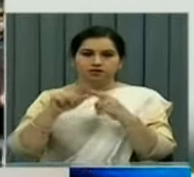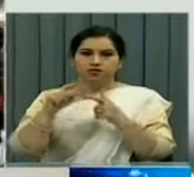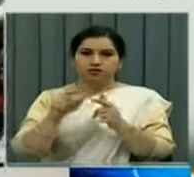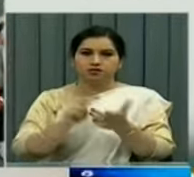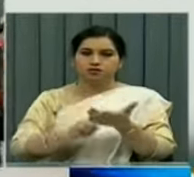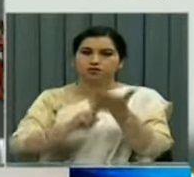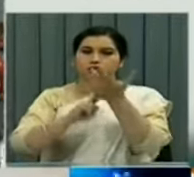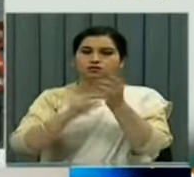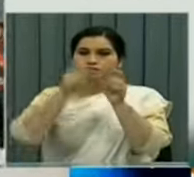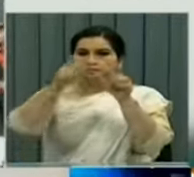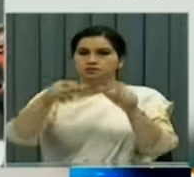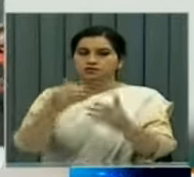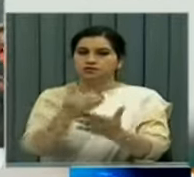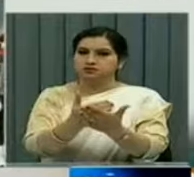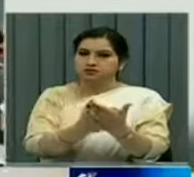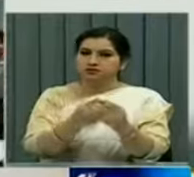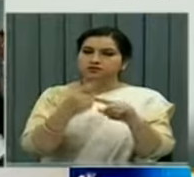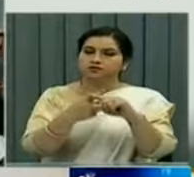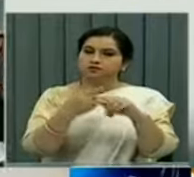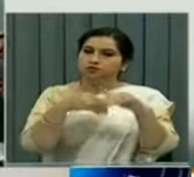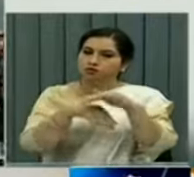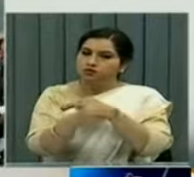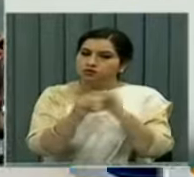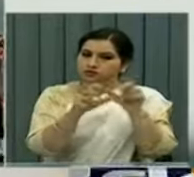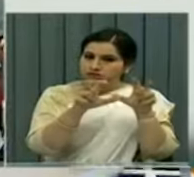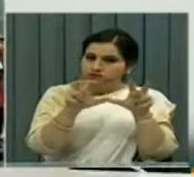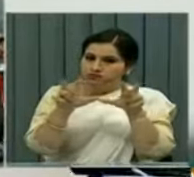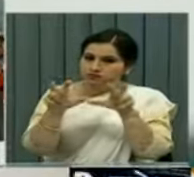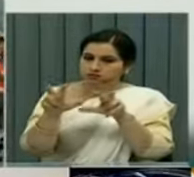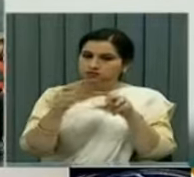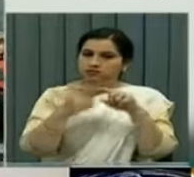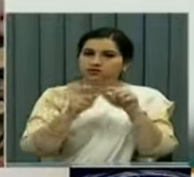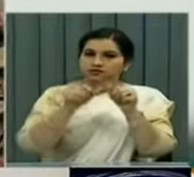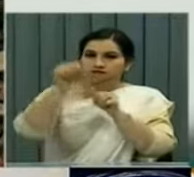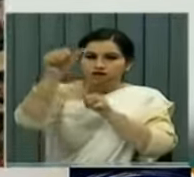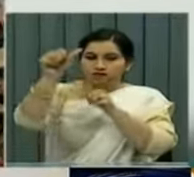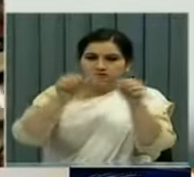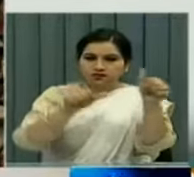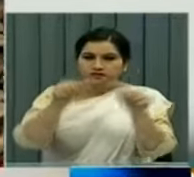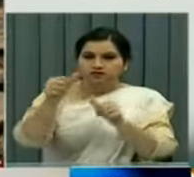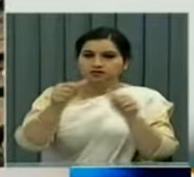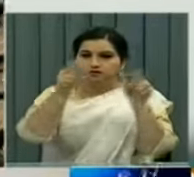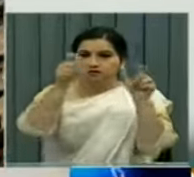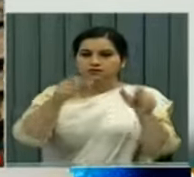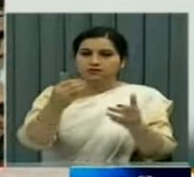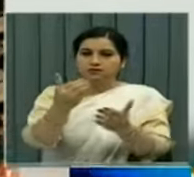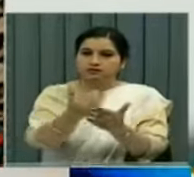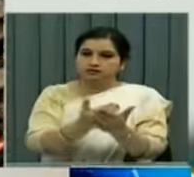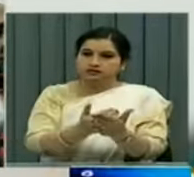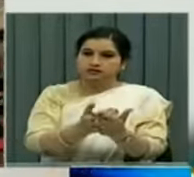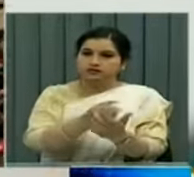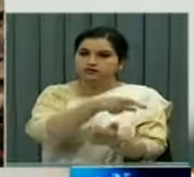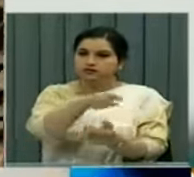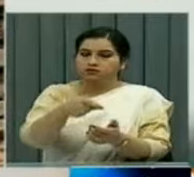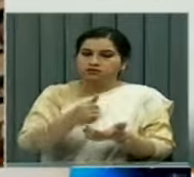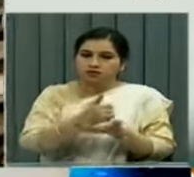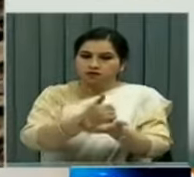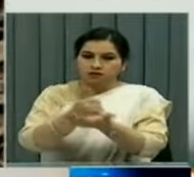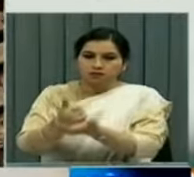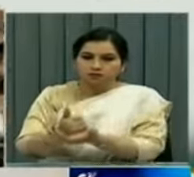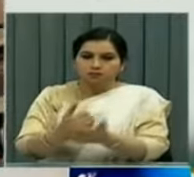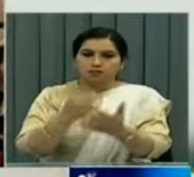की रक्षा करने, आंतरिक सुरक्षा बनाए रखने तथा देश के दूर दराज के इलाकों में नागरिक कल्याण कार्यक्रम